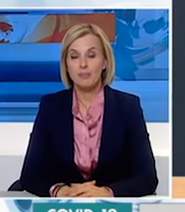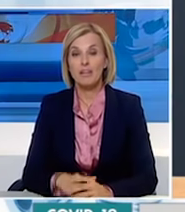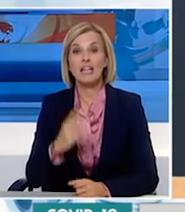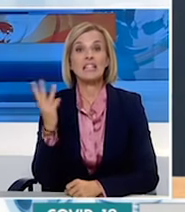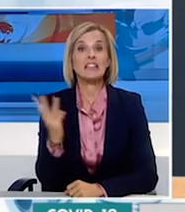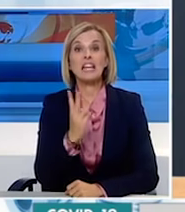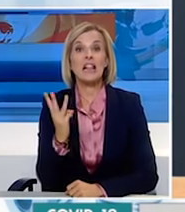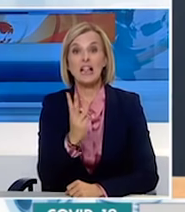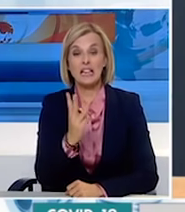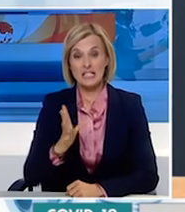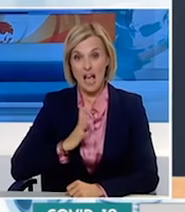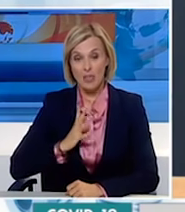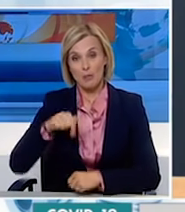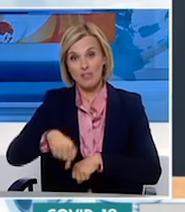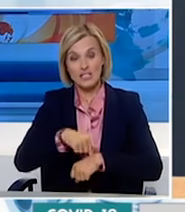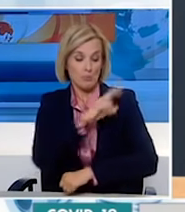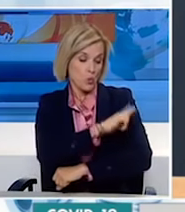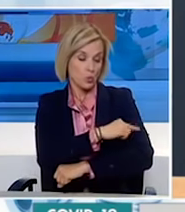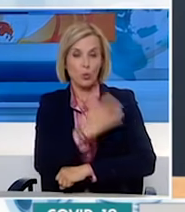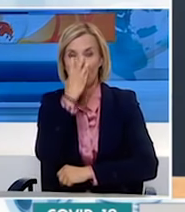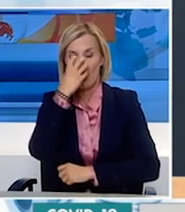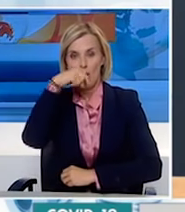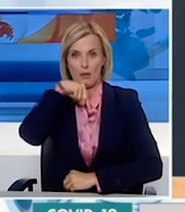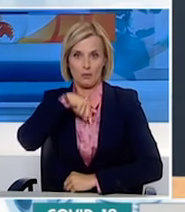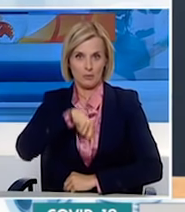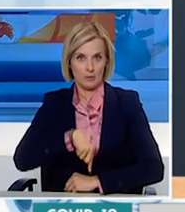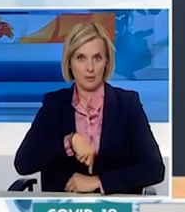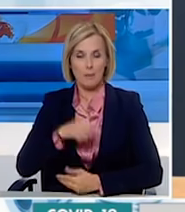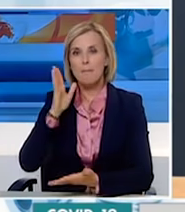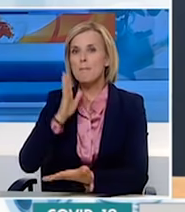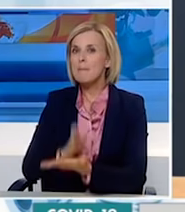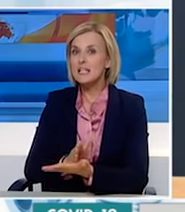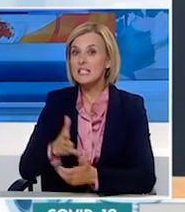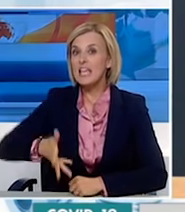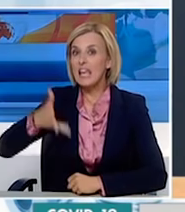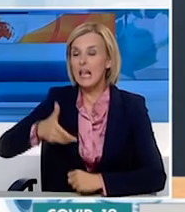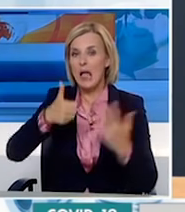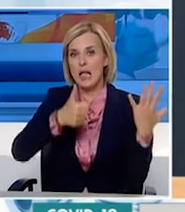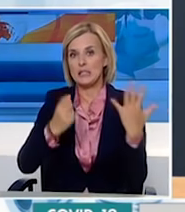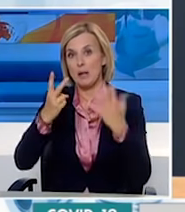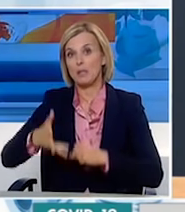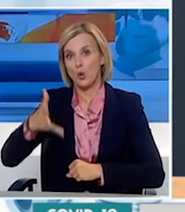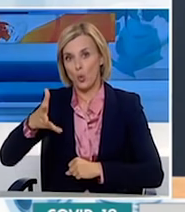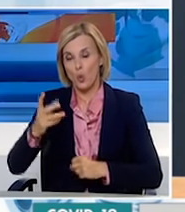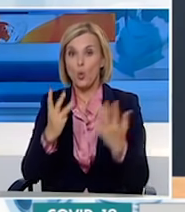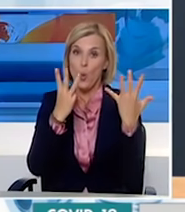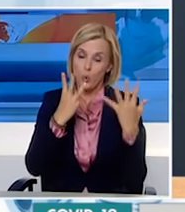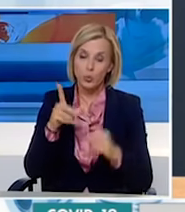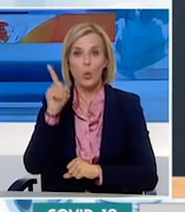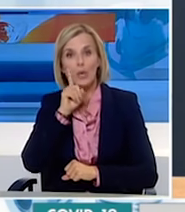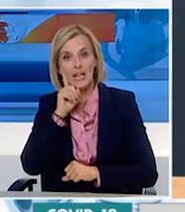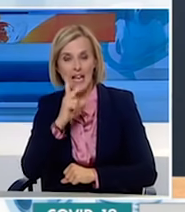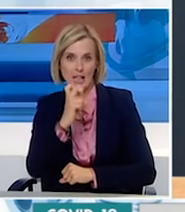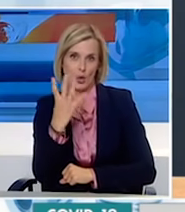33 συμπολίτες μας νοσηλεύονται διασωληνωμένοι. Η διάμεση ηλικία τους είναι τα 67 έτη. 8 είναι γυναίκες,